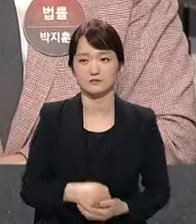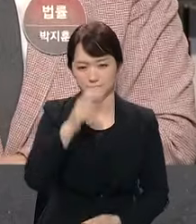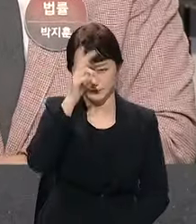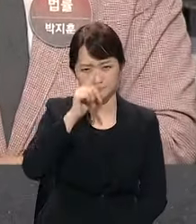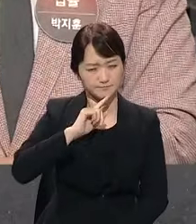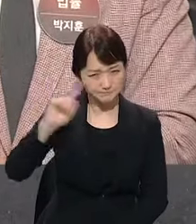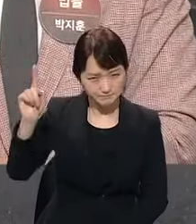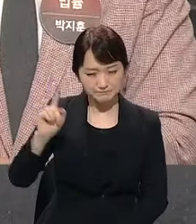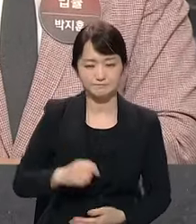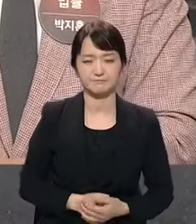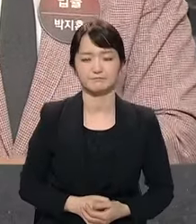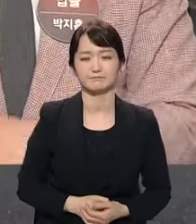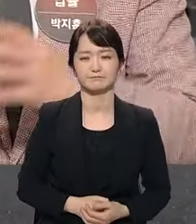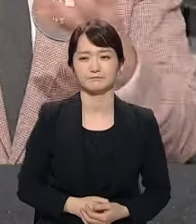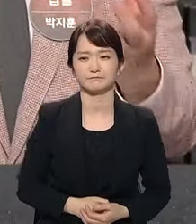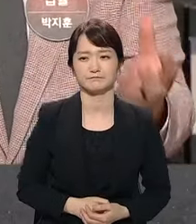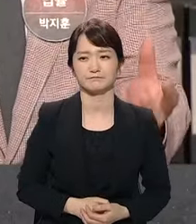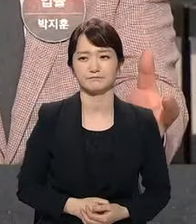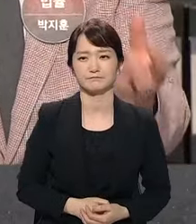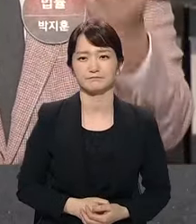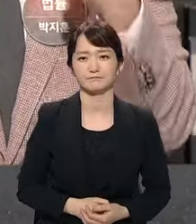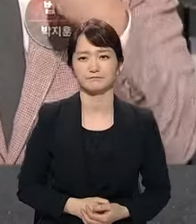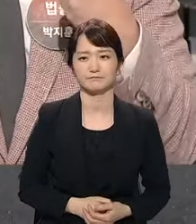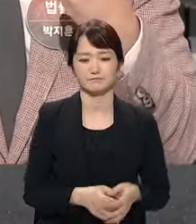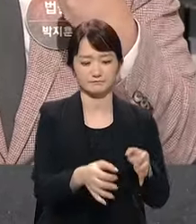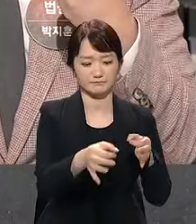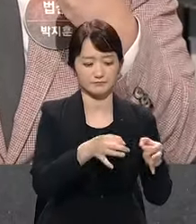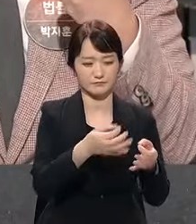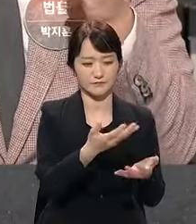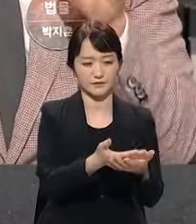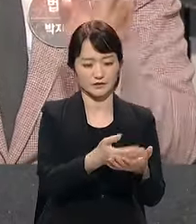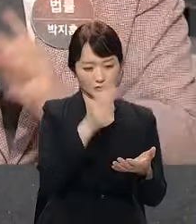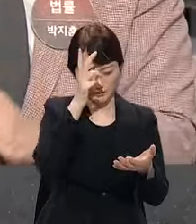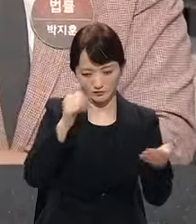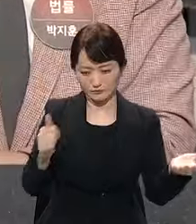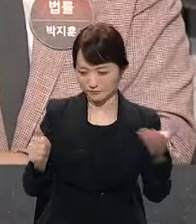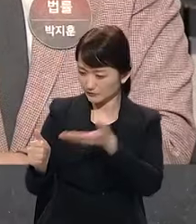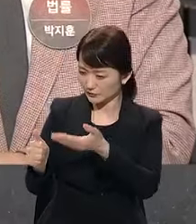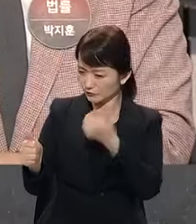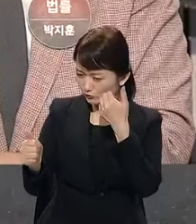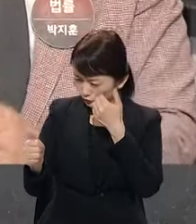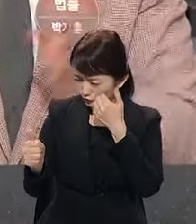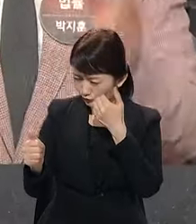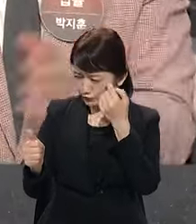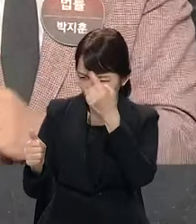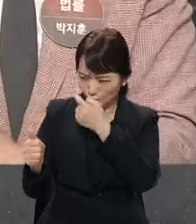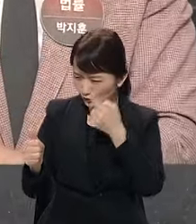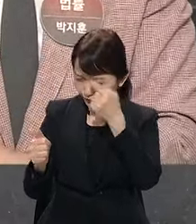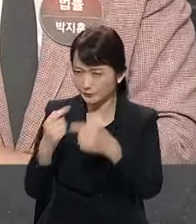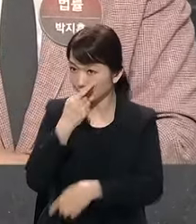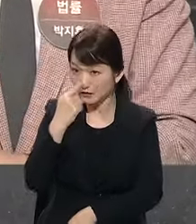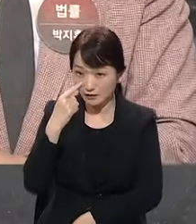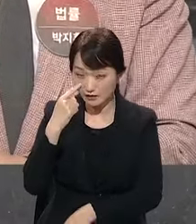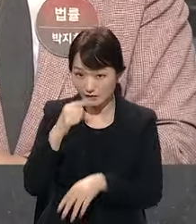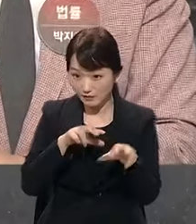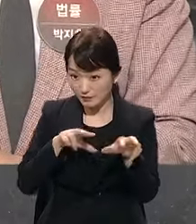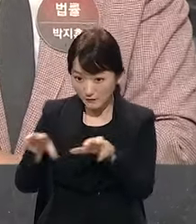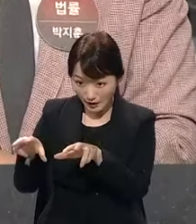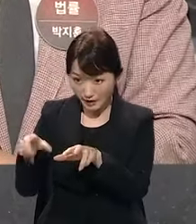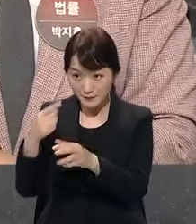했고요. 경찰에서 마트에서 준 자료를 토대로 해가지고 인상사기를 파악했는데 곧바로 발견합니다.